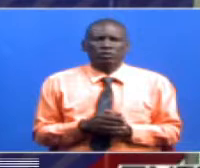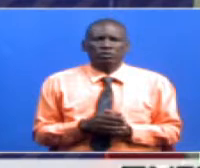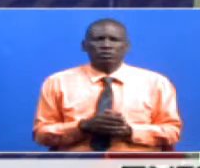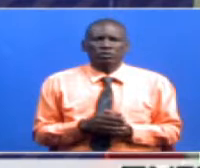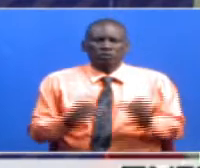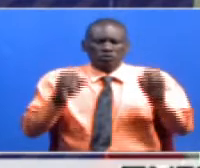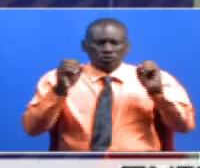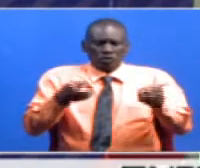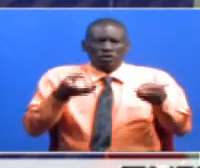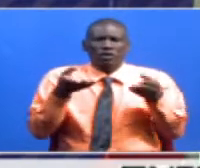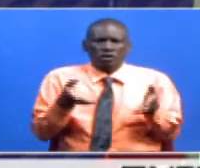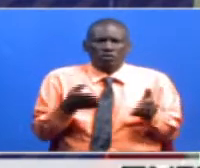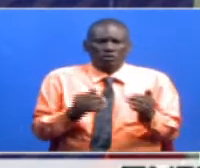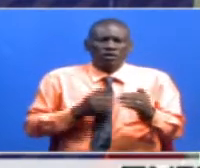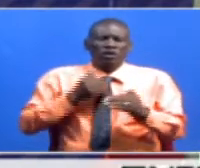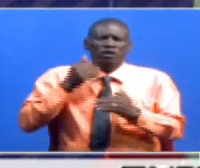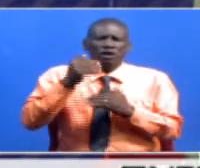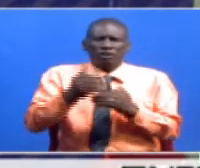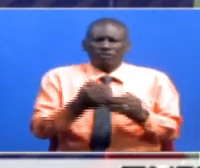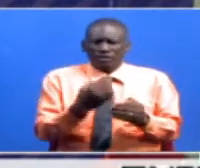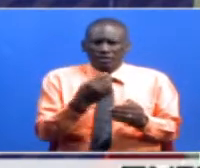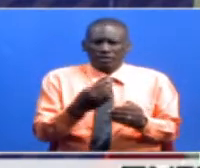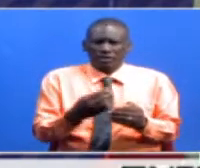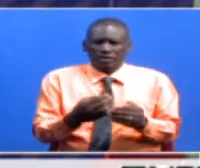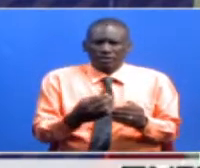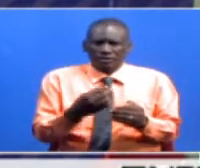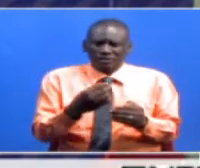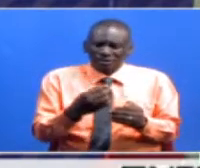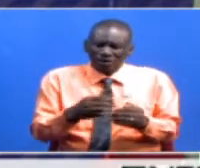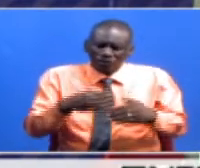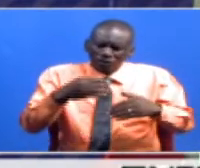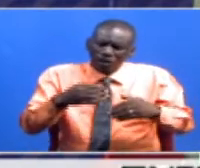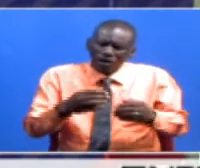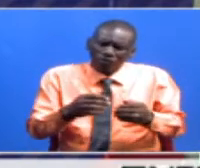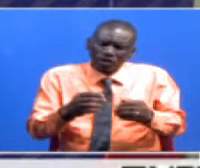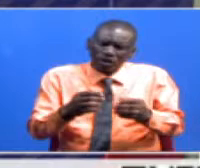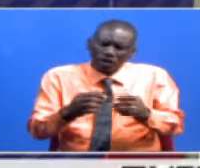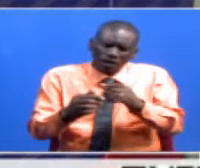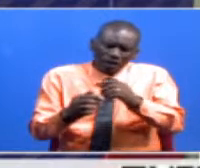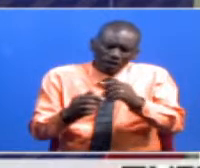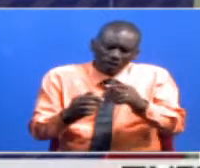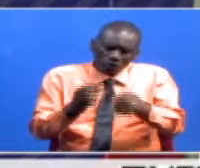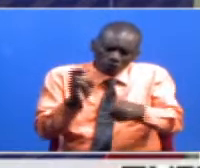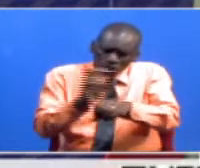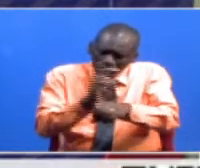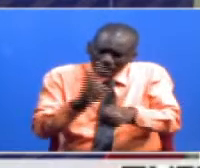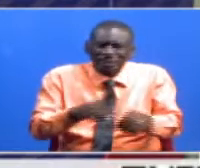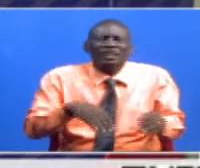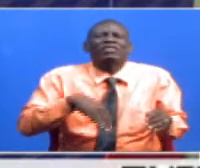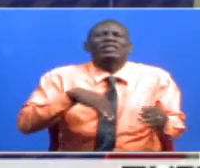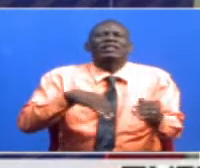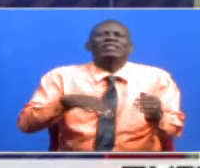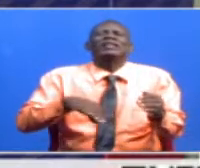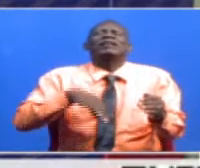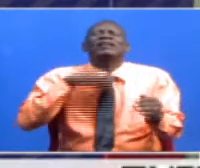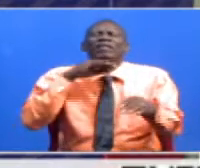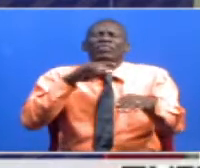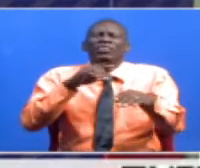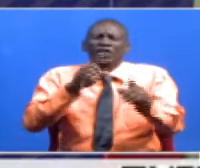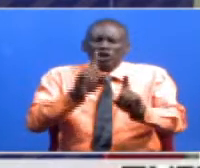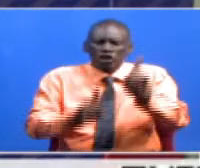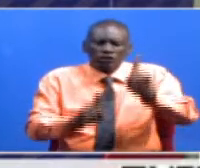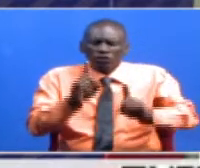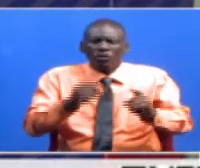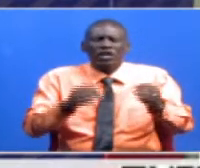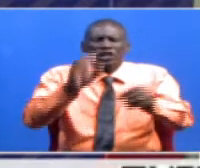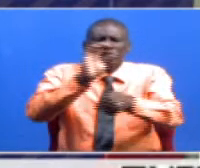Na mtazamaji, baada ya kushuhudia kifo kwa macho akiwa na umri wa miaka 12 katika mkasa wa moto katika kanisa la Kiambaa